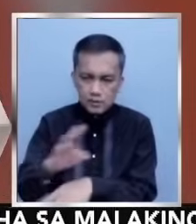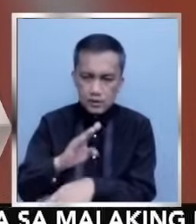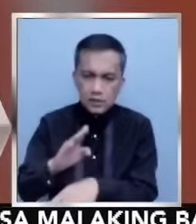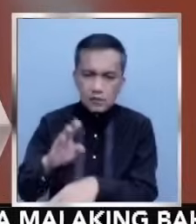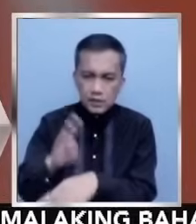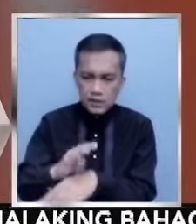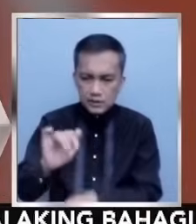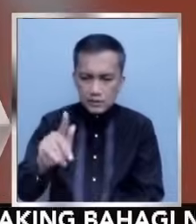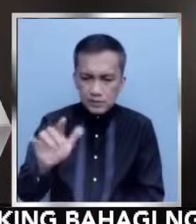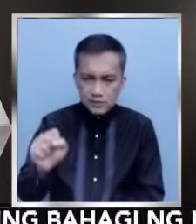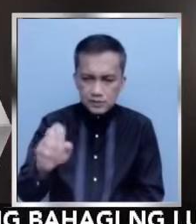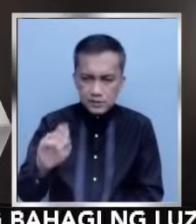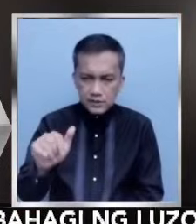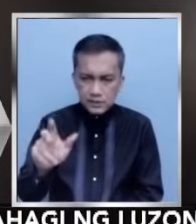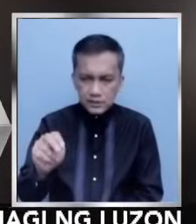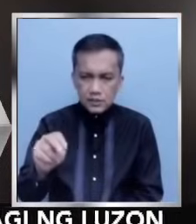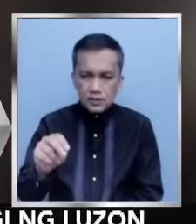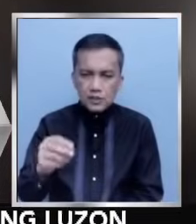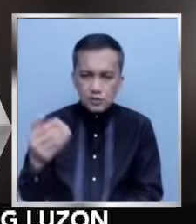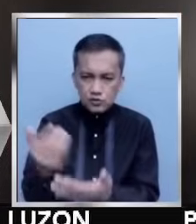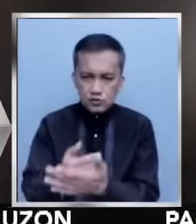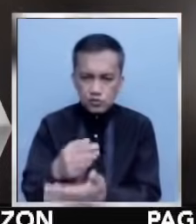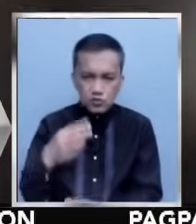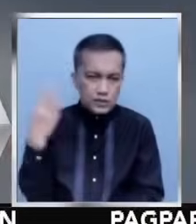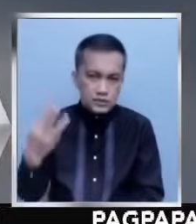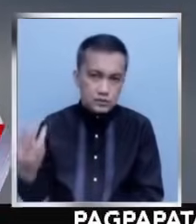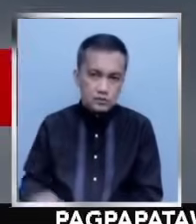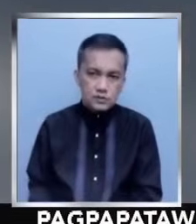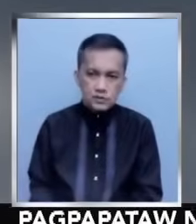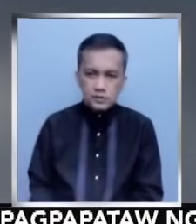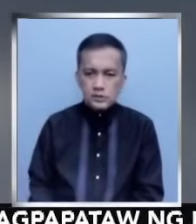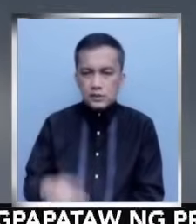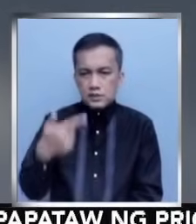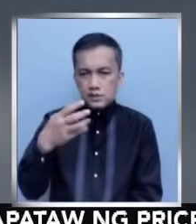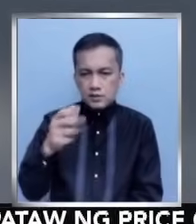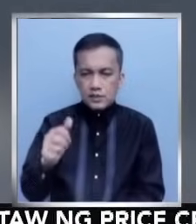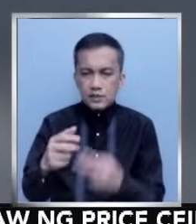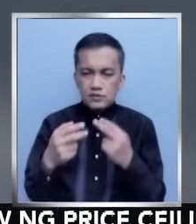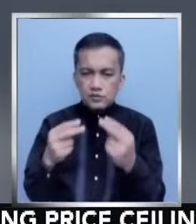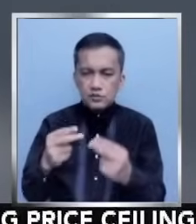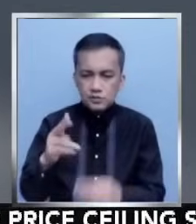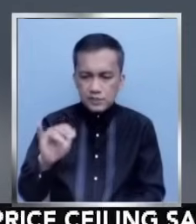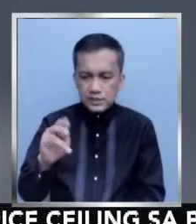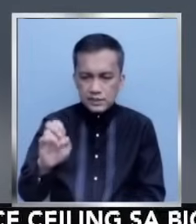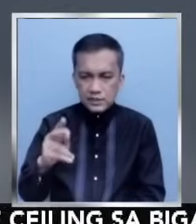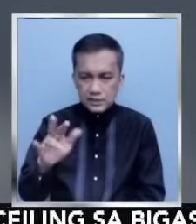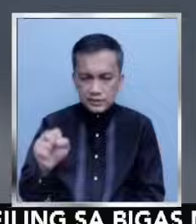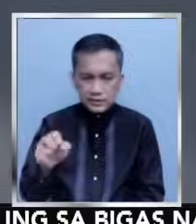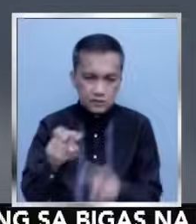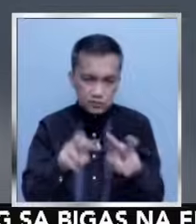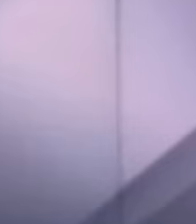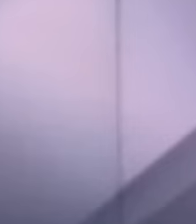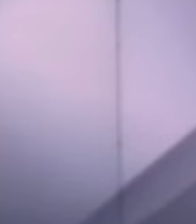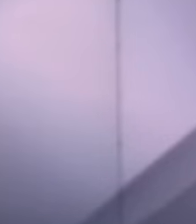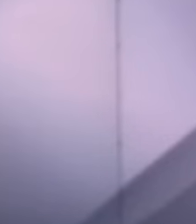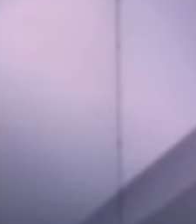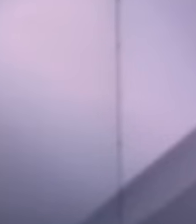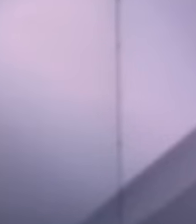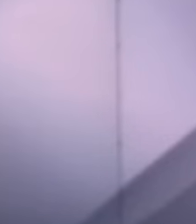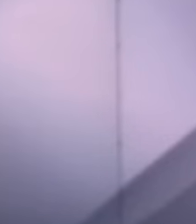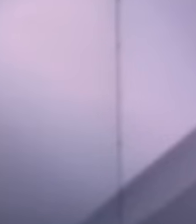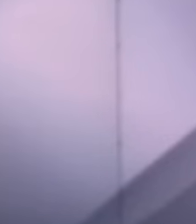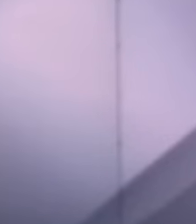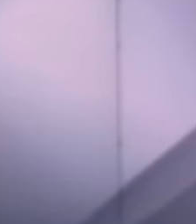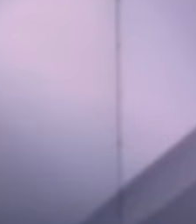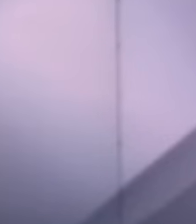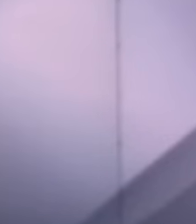Bataan at New Washington. Para sa GMA Integrated News, Bernadette Reyes, nakatutok 24 oras. Mga